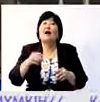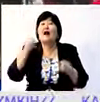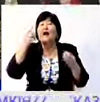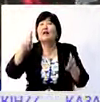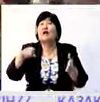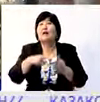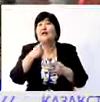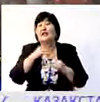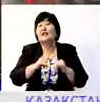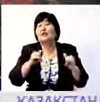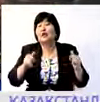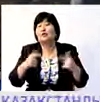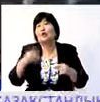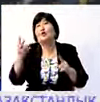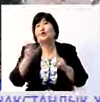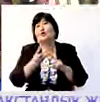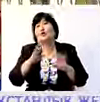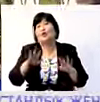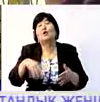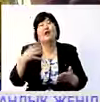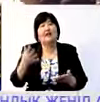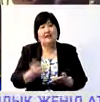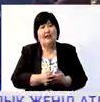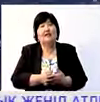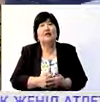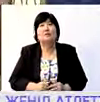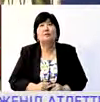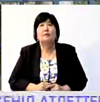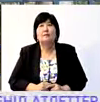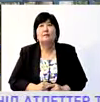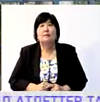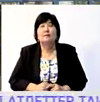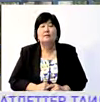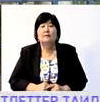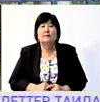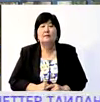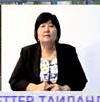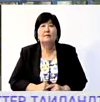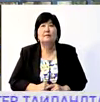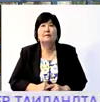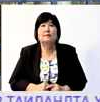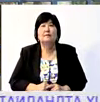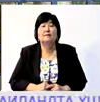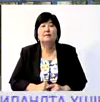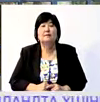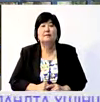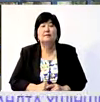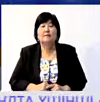мәдениет және тілдерді дамыту бөлімі үшінші орынды иеленді. Аида Мұхтар, Иса Шарипов, Қанат Махамбетов, Қызылорда телеарнасы.